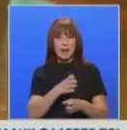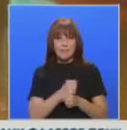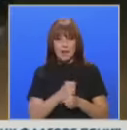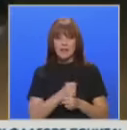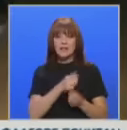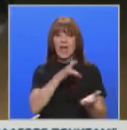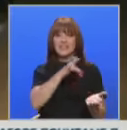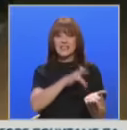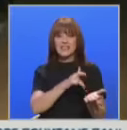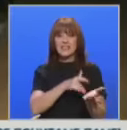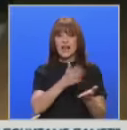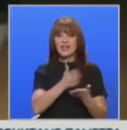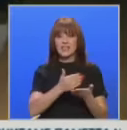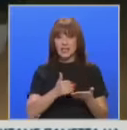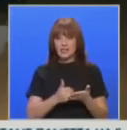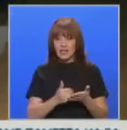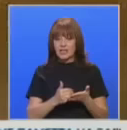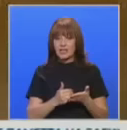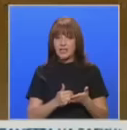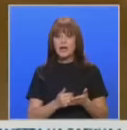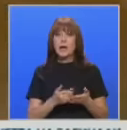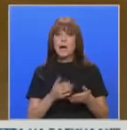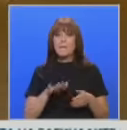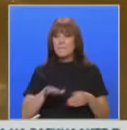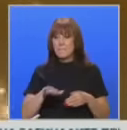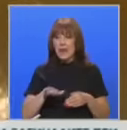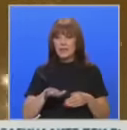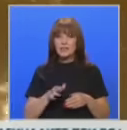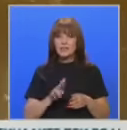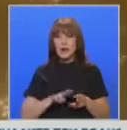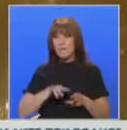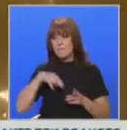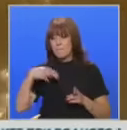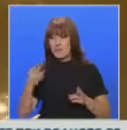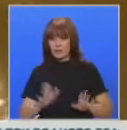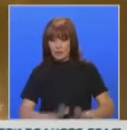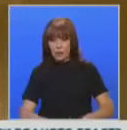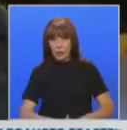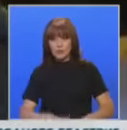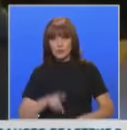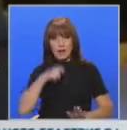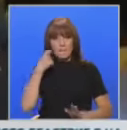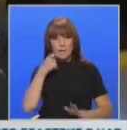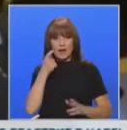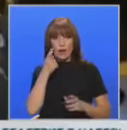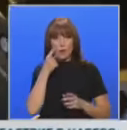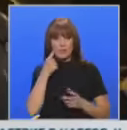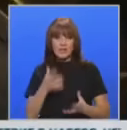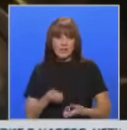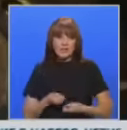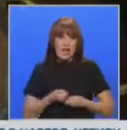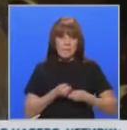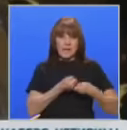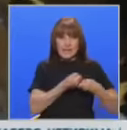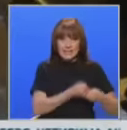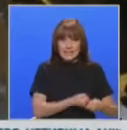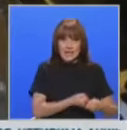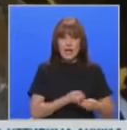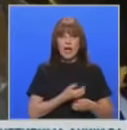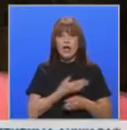в централната част на страната. Малката Асел паднала от скута на майка си, която се опитвала да я отведе на безопасно място.